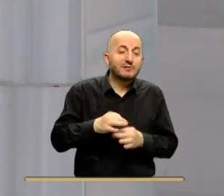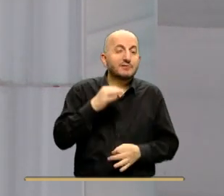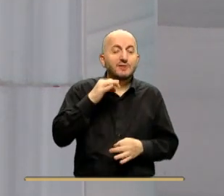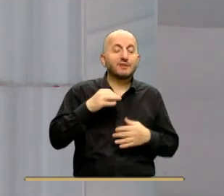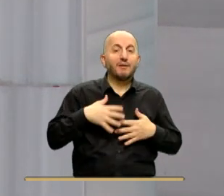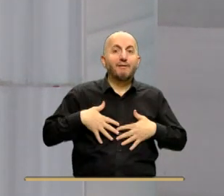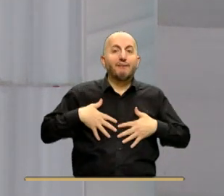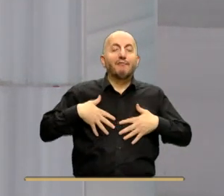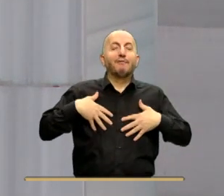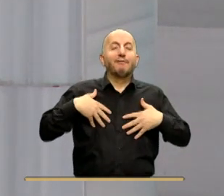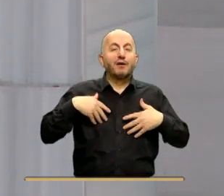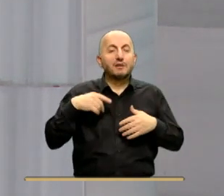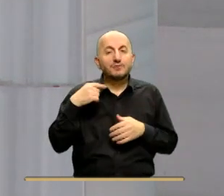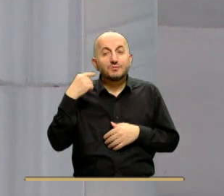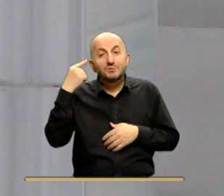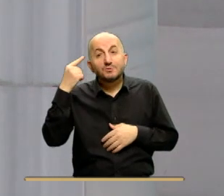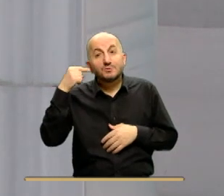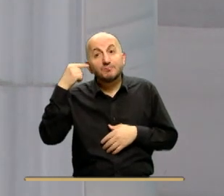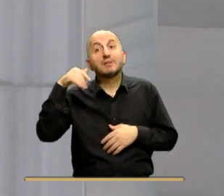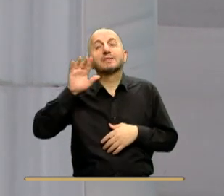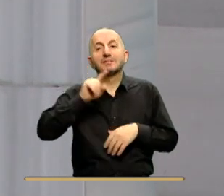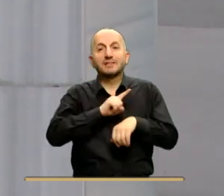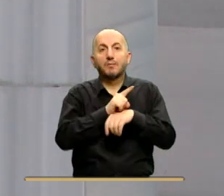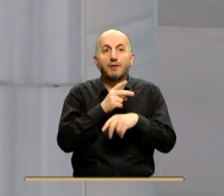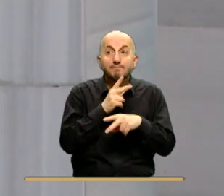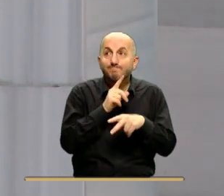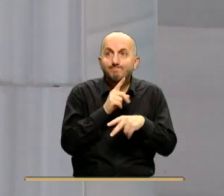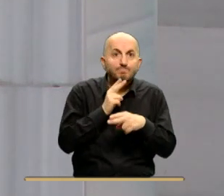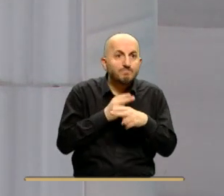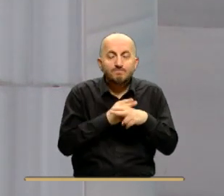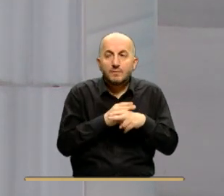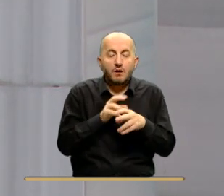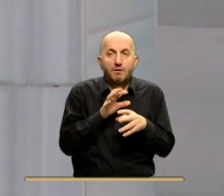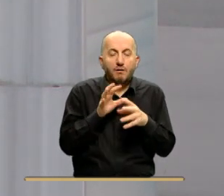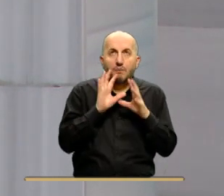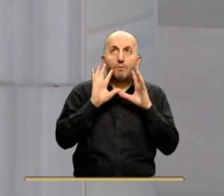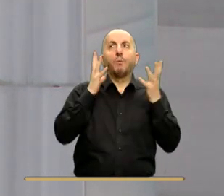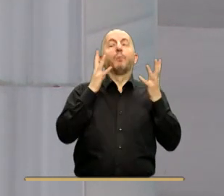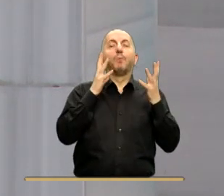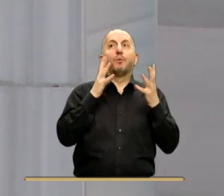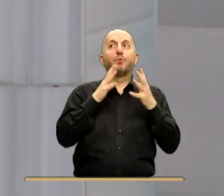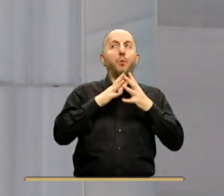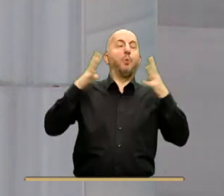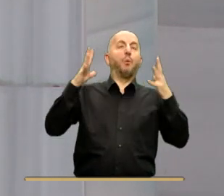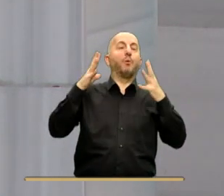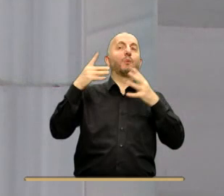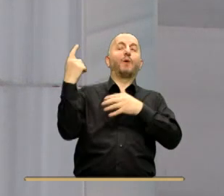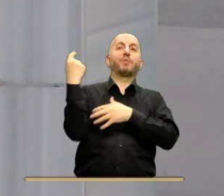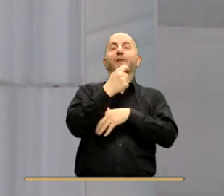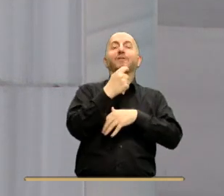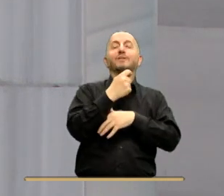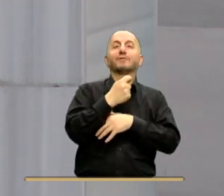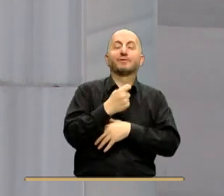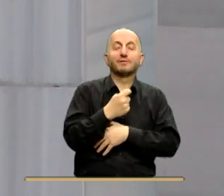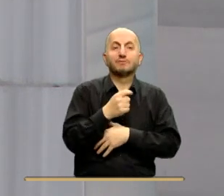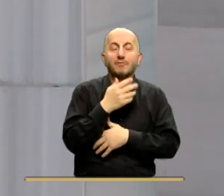belki şuurlu olmadığı zaman bir anda böyle sendeletecek korkunç bir teklif, cazip bir